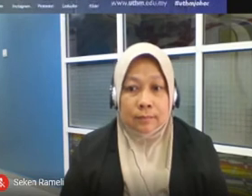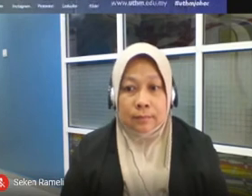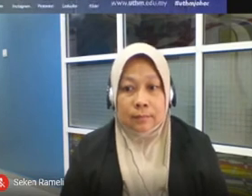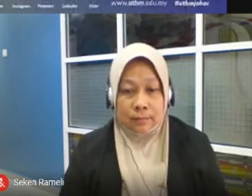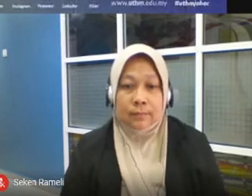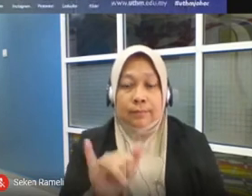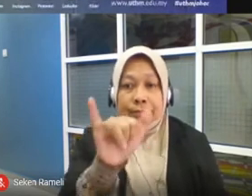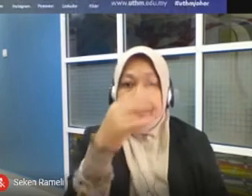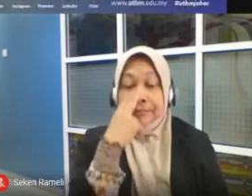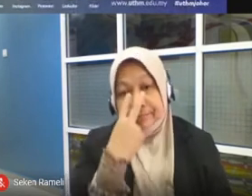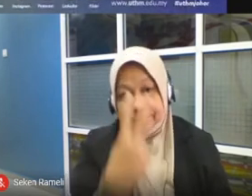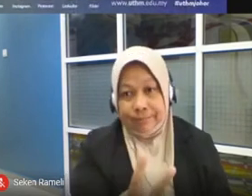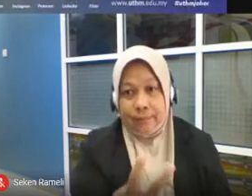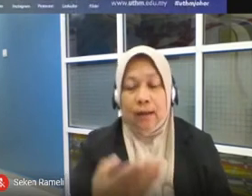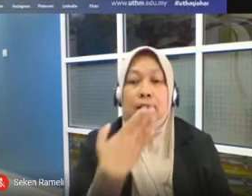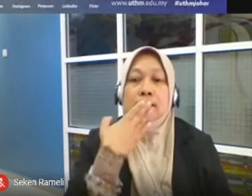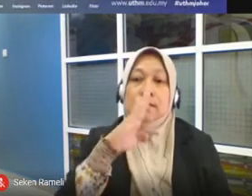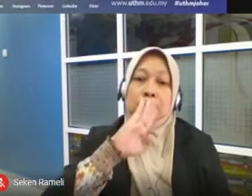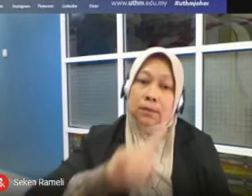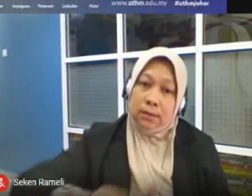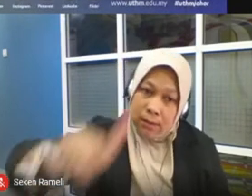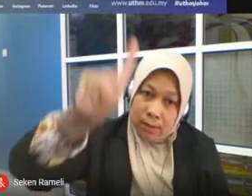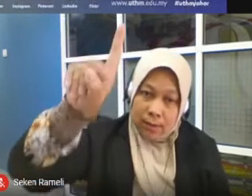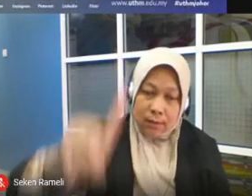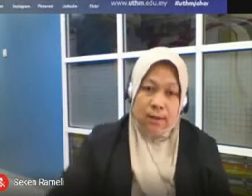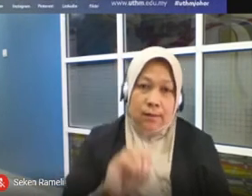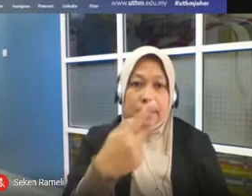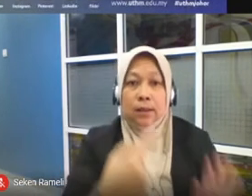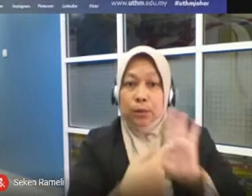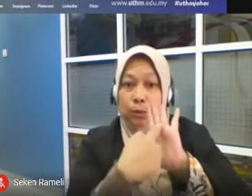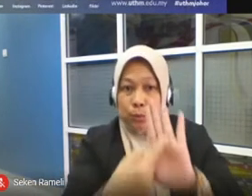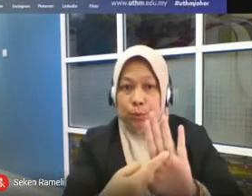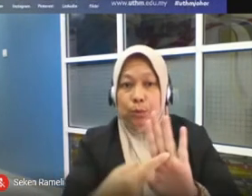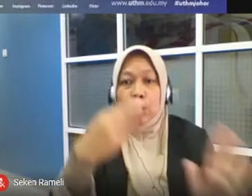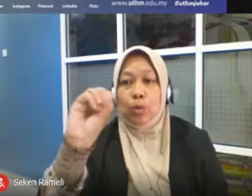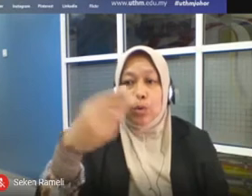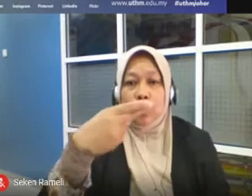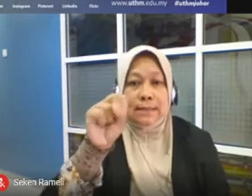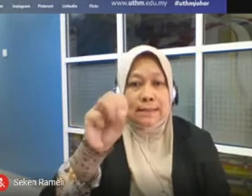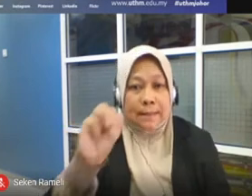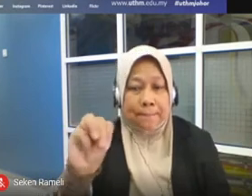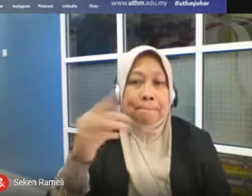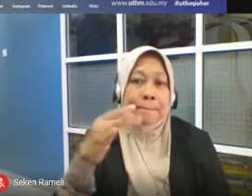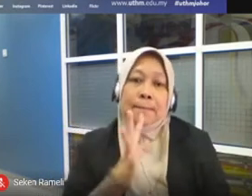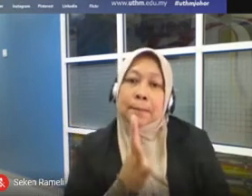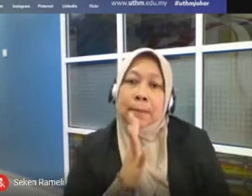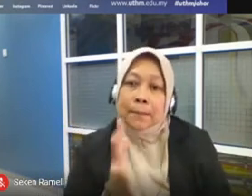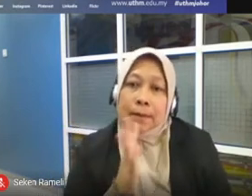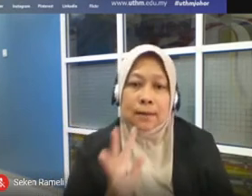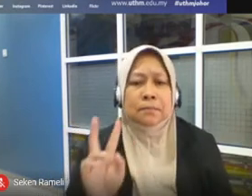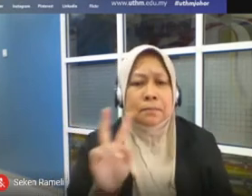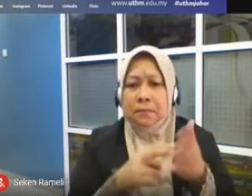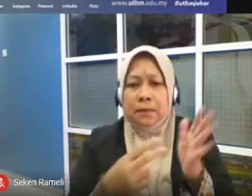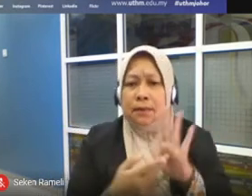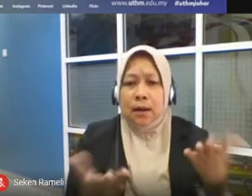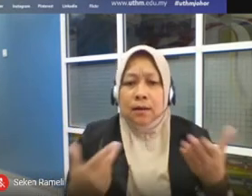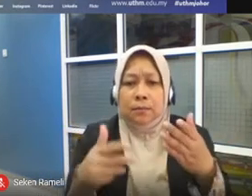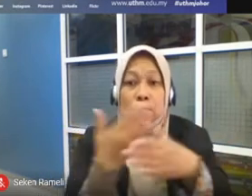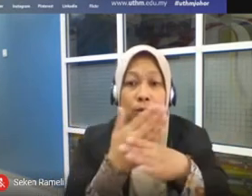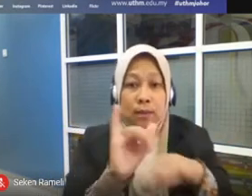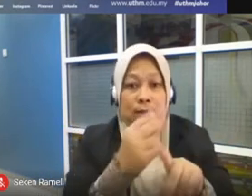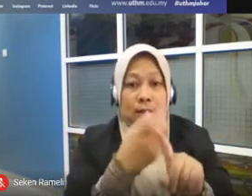Ya, nampak Puan. Alhamdulillah. Okey, itu dia modul Awesome Speaker. Yang mana perkongsian daripada